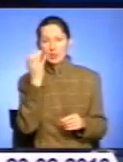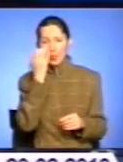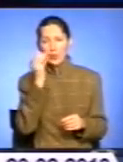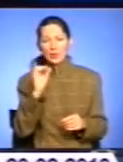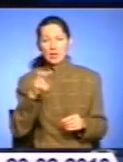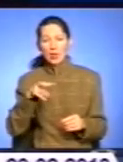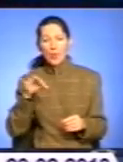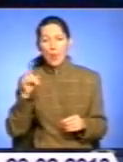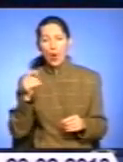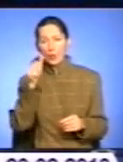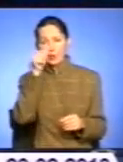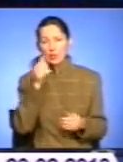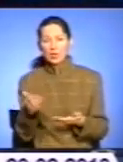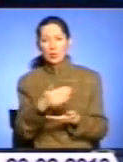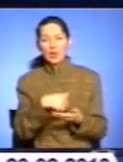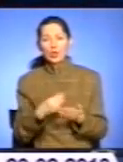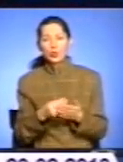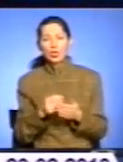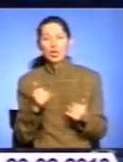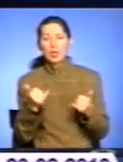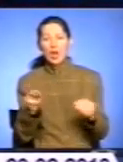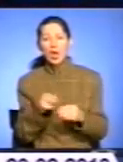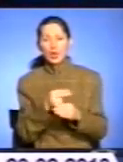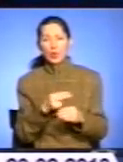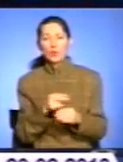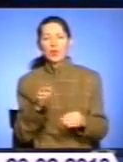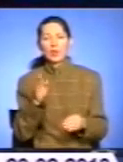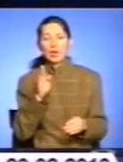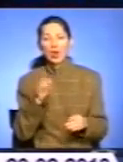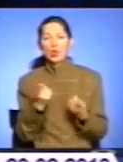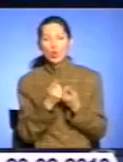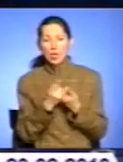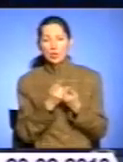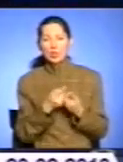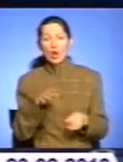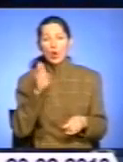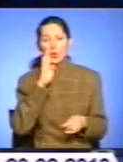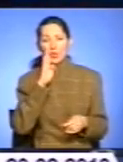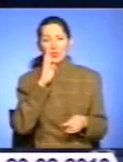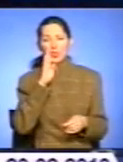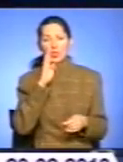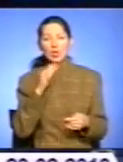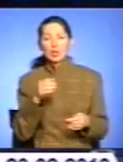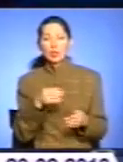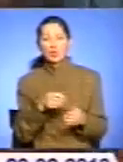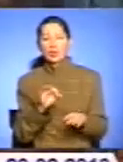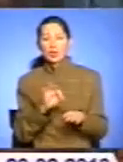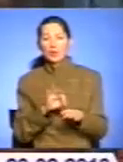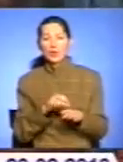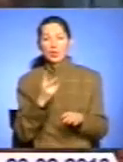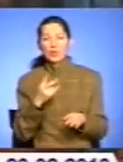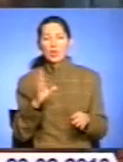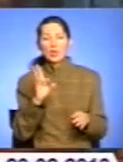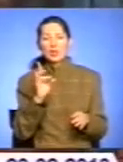лікування однокласниці Олі Душук. У дівчини відмовляють дві нирки. Ціна життя – 50 тисяч доларів.